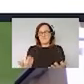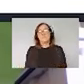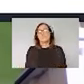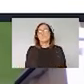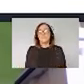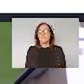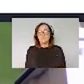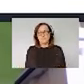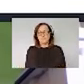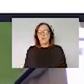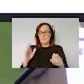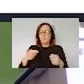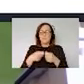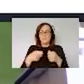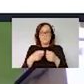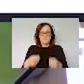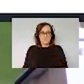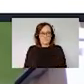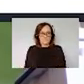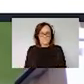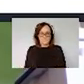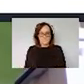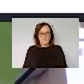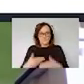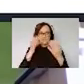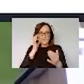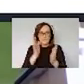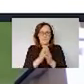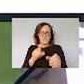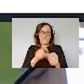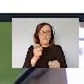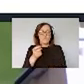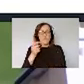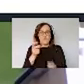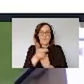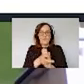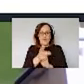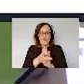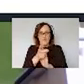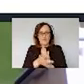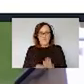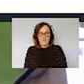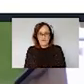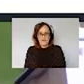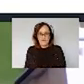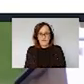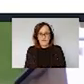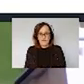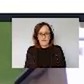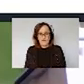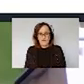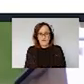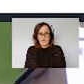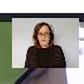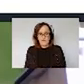będzie nam to przeszkadzało. Zobaczcie Państwo, tak, o jest Pani, dzień dobry, to proszę sobie wyłączyć kamerę i mamy tutaj jedną z